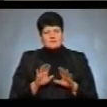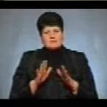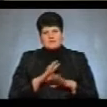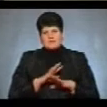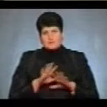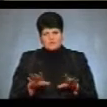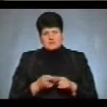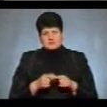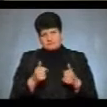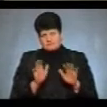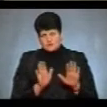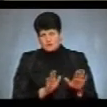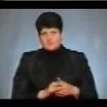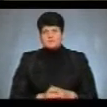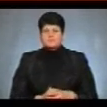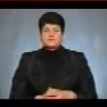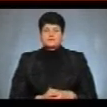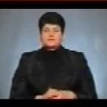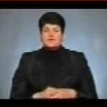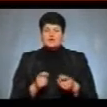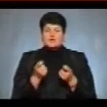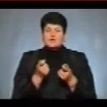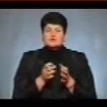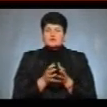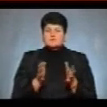немає, і це дуже добре. Трохи більше